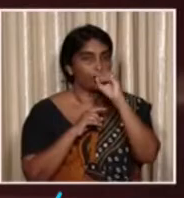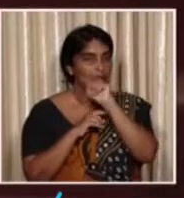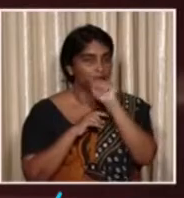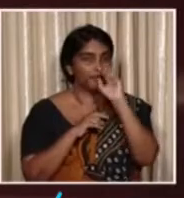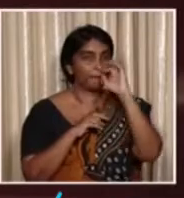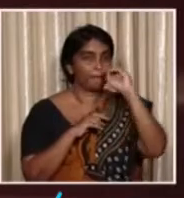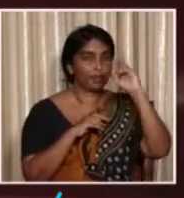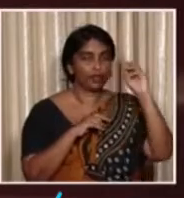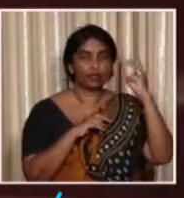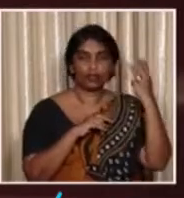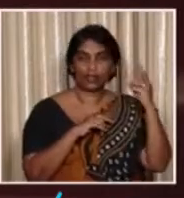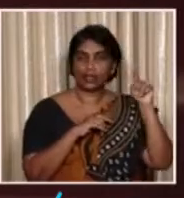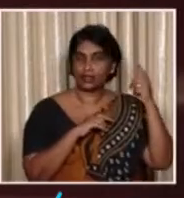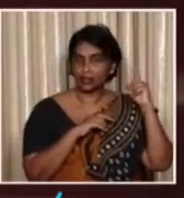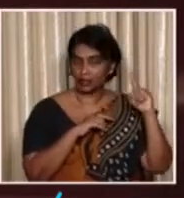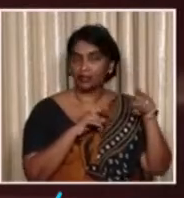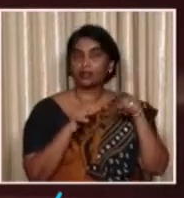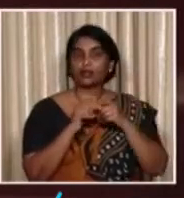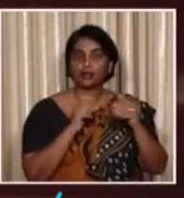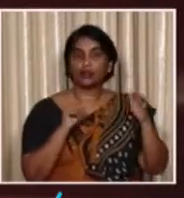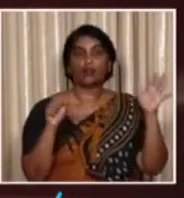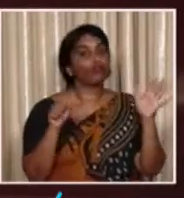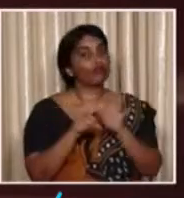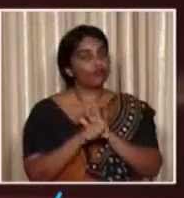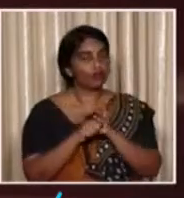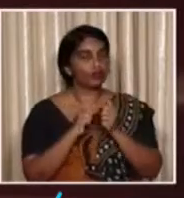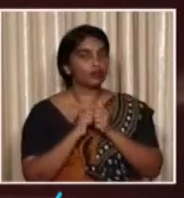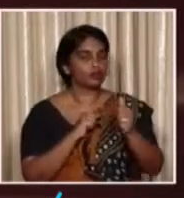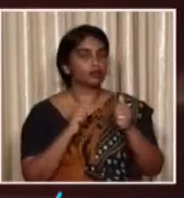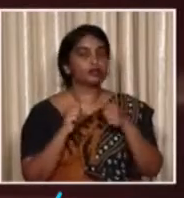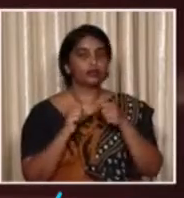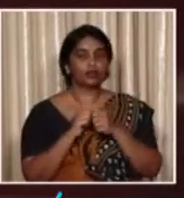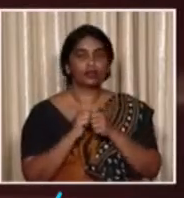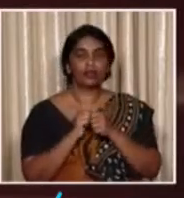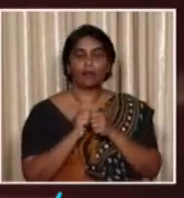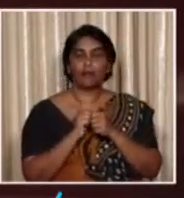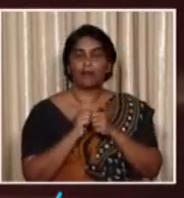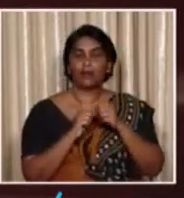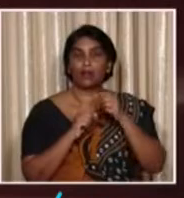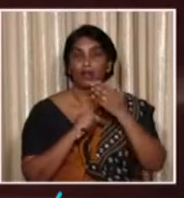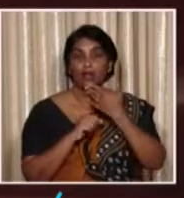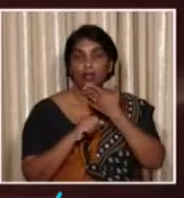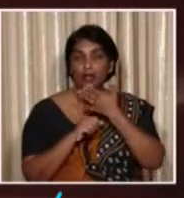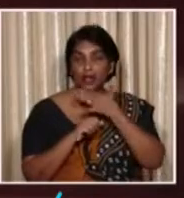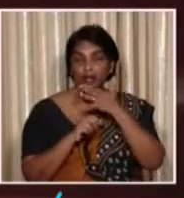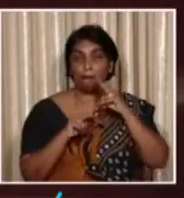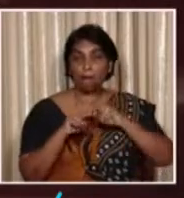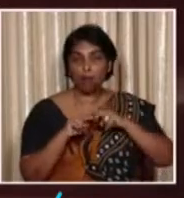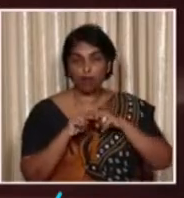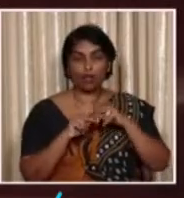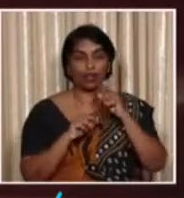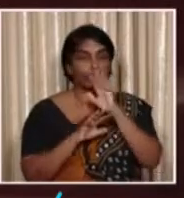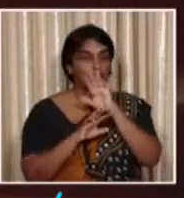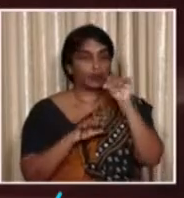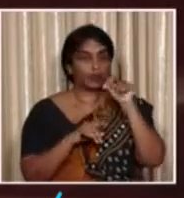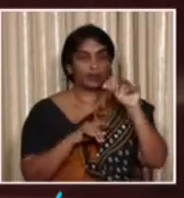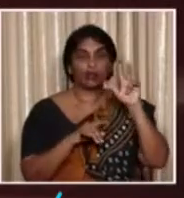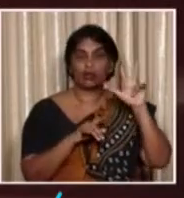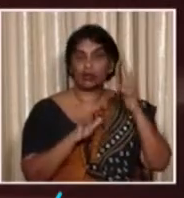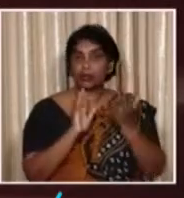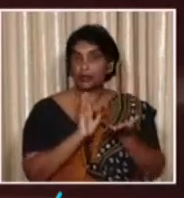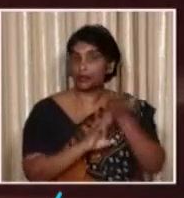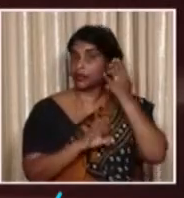AD 2021-03165 දර නඩුව පවරා ඔවුන්ගේ සම්පූර්ණ වගකීම ස්ටර්ලින් පවුන් 19.8 ප්‍රමාණය